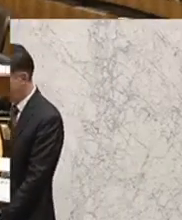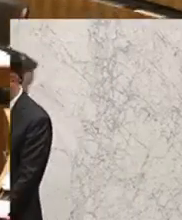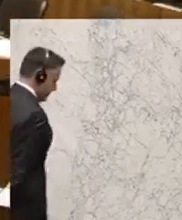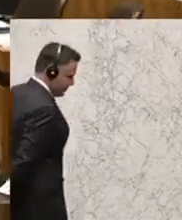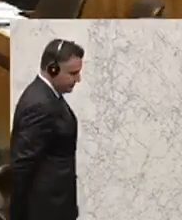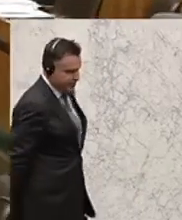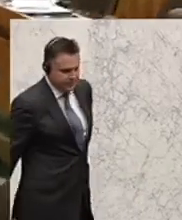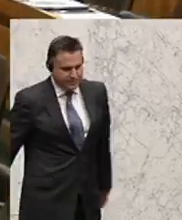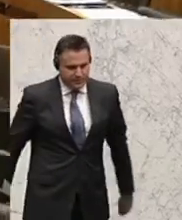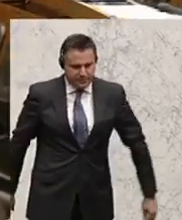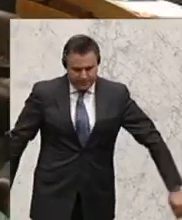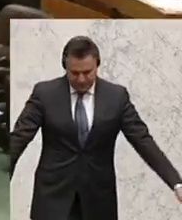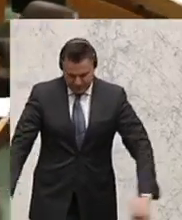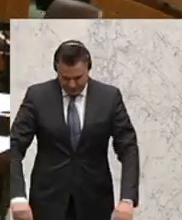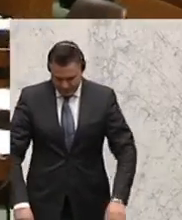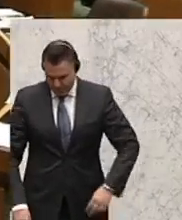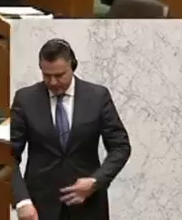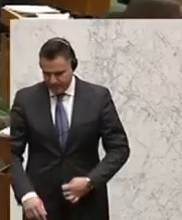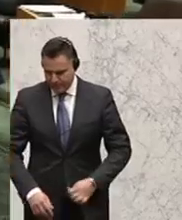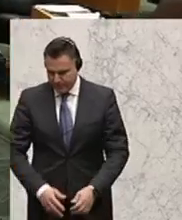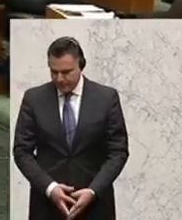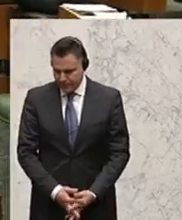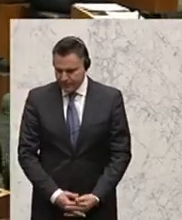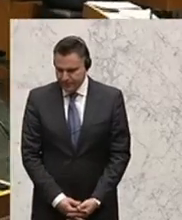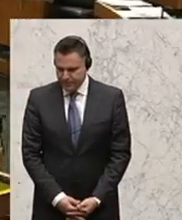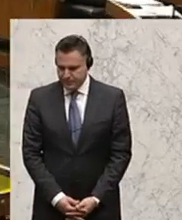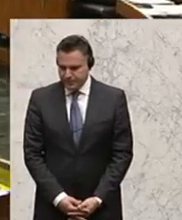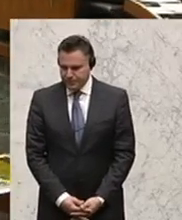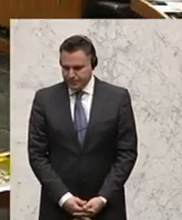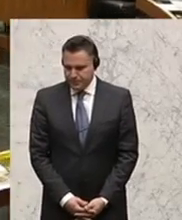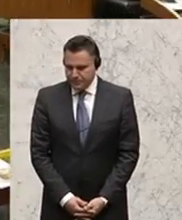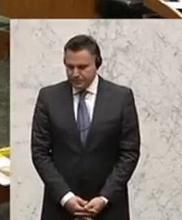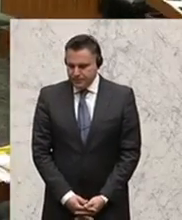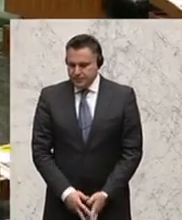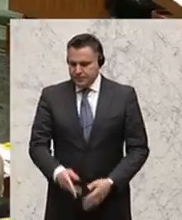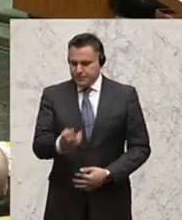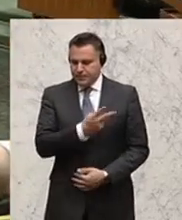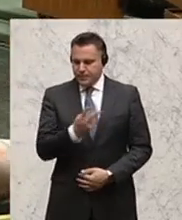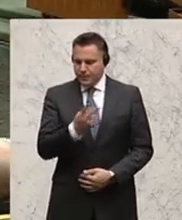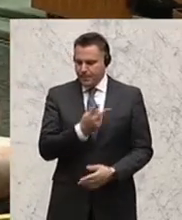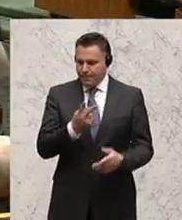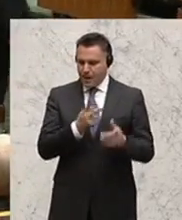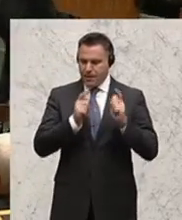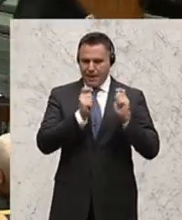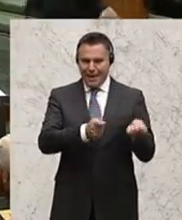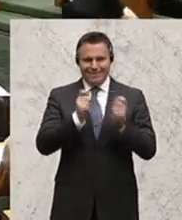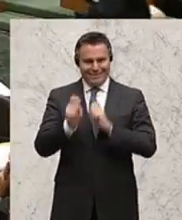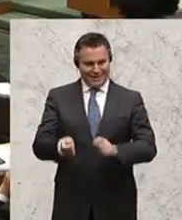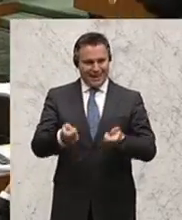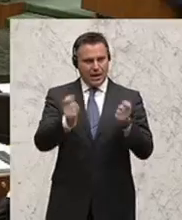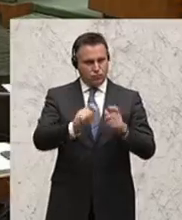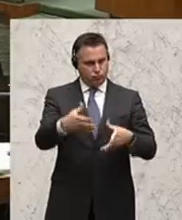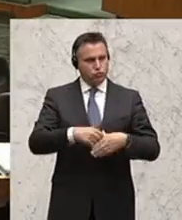gering und haben mit ambitionierten Klimazielen nichts zu tun, kritisiert die grüne Umweltsprecherin Christiane Brunner und kassiert für